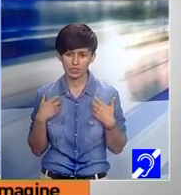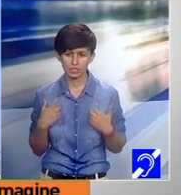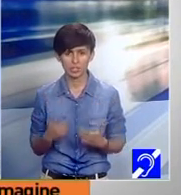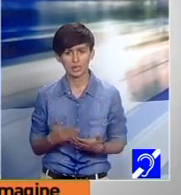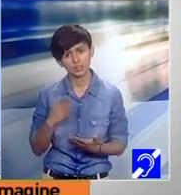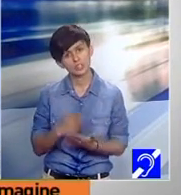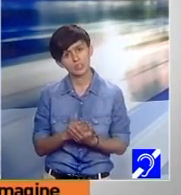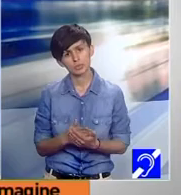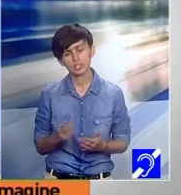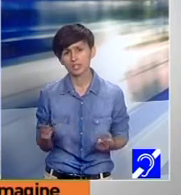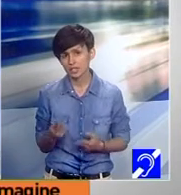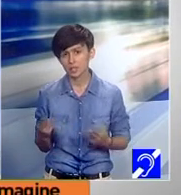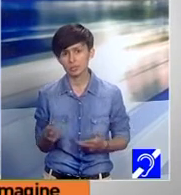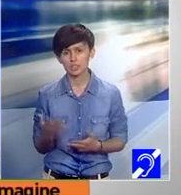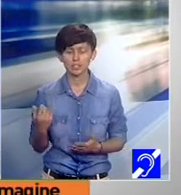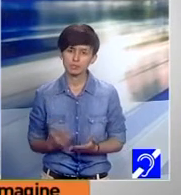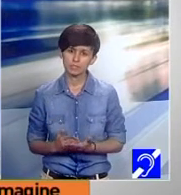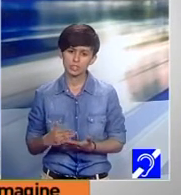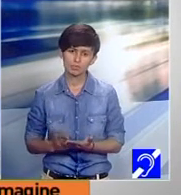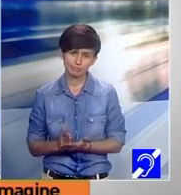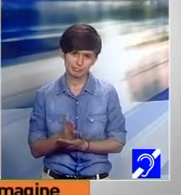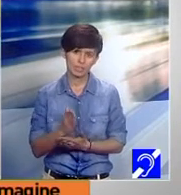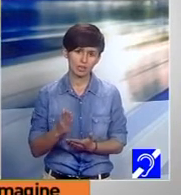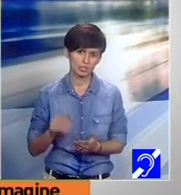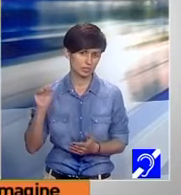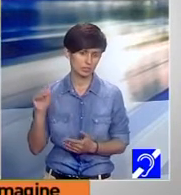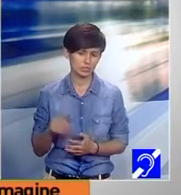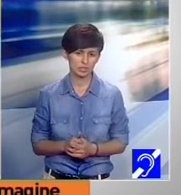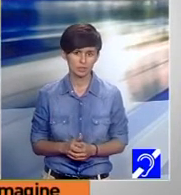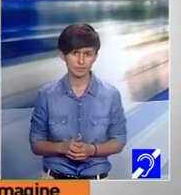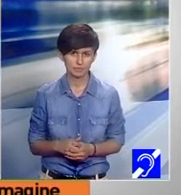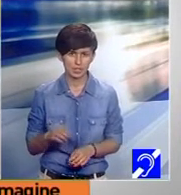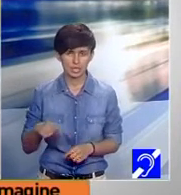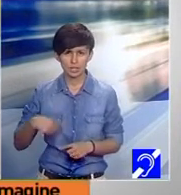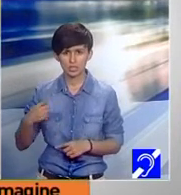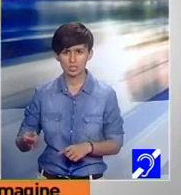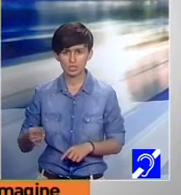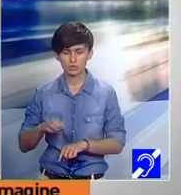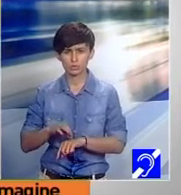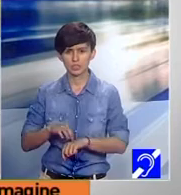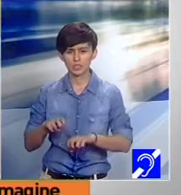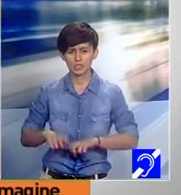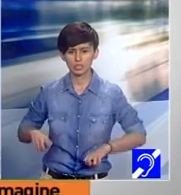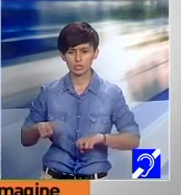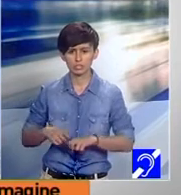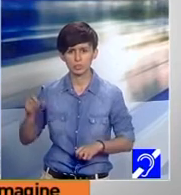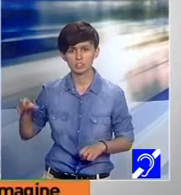Ce a urmat după? După diagnostic, cei de la clinica privată ne-au trimis